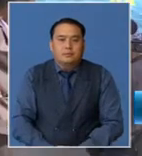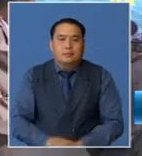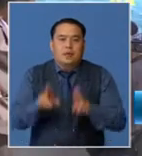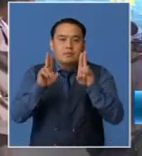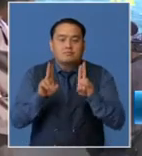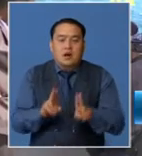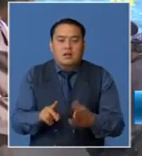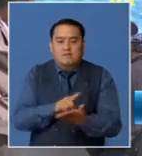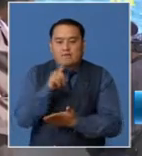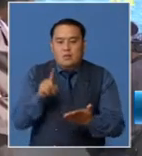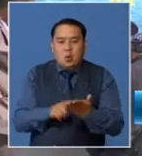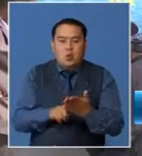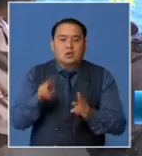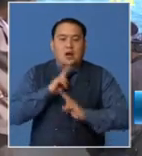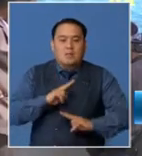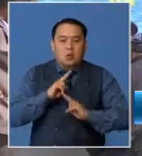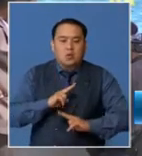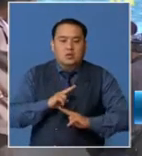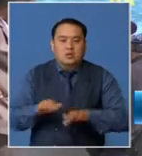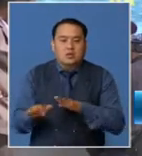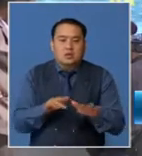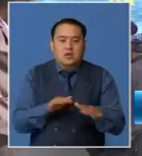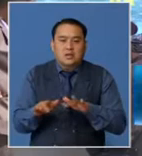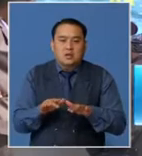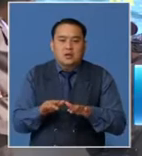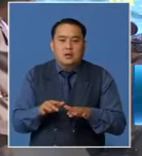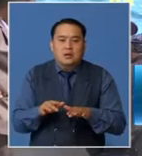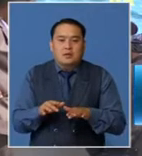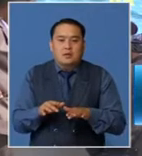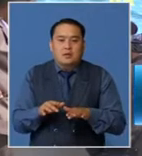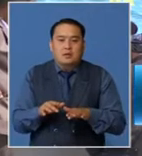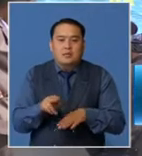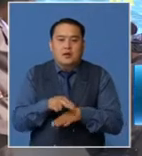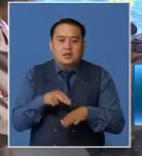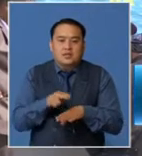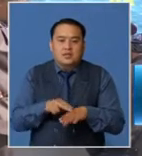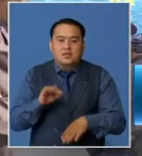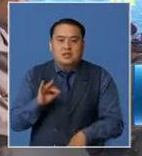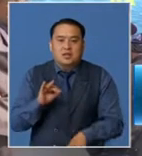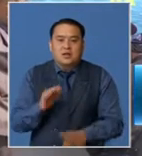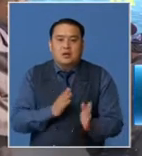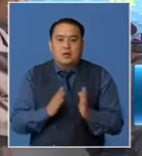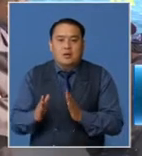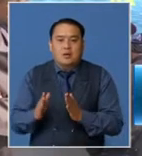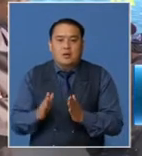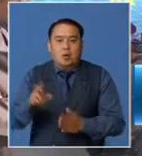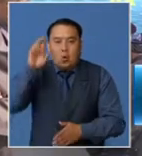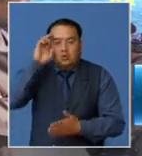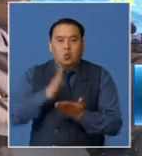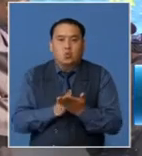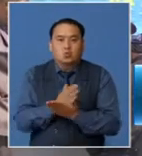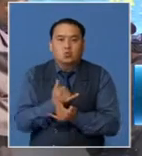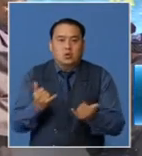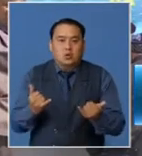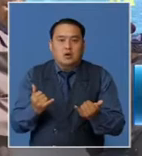основном вопросы возникают по работе деятельности участковых инспекторов полиции, порядка оказания госуслуг, в том